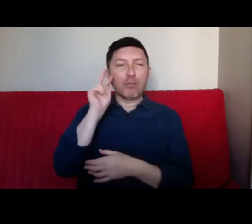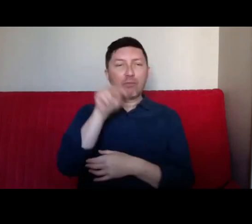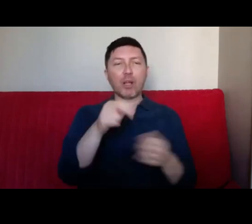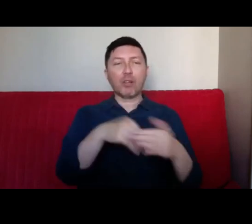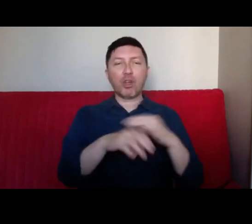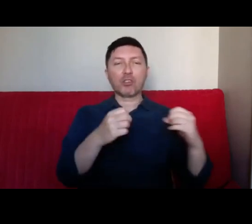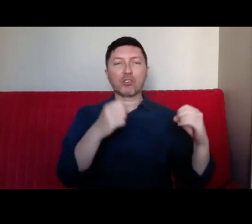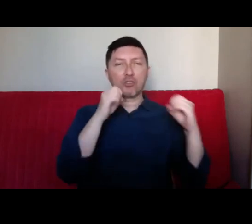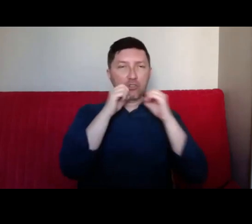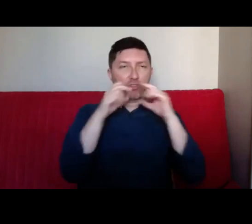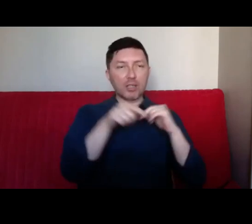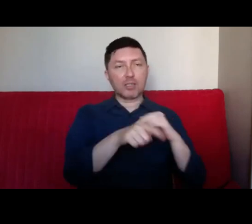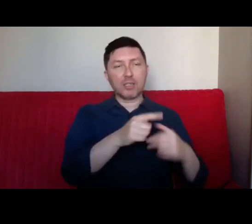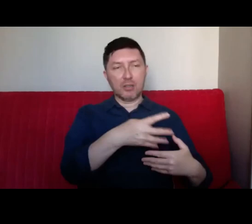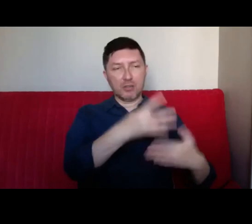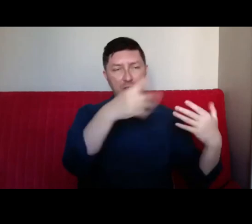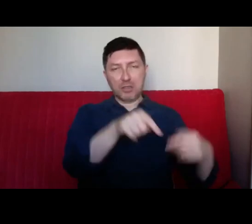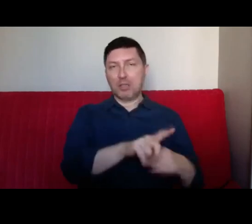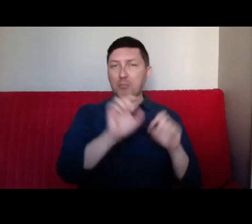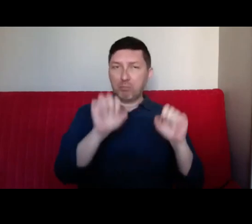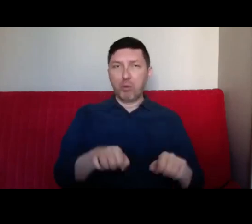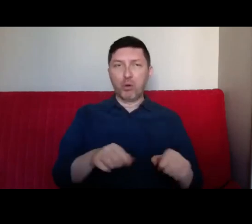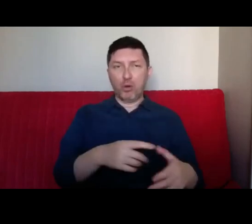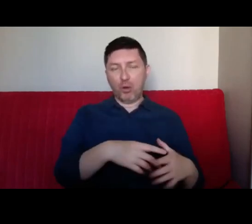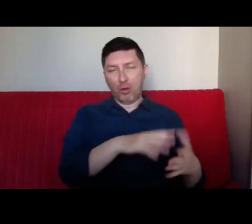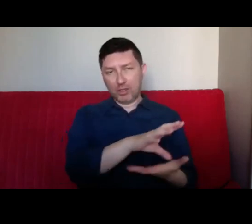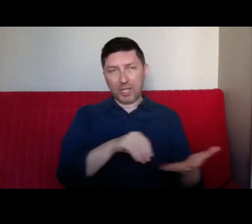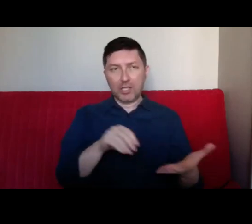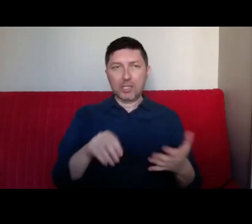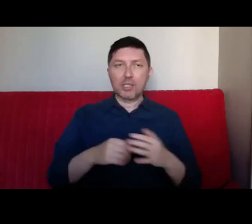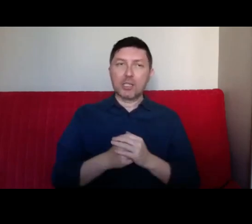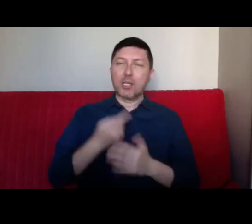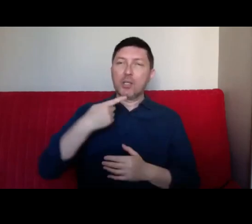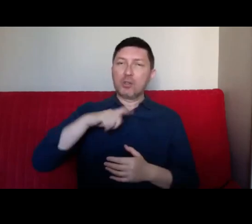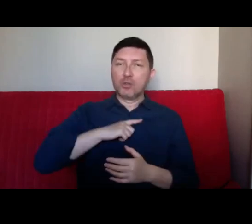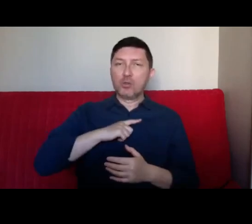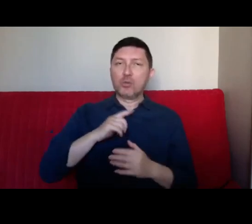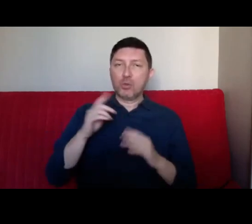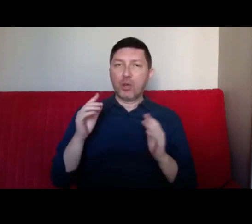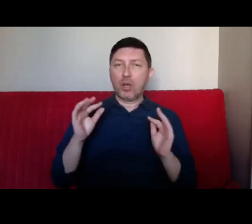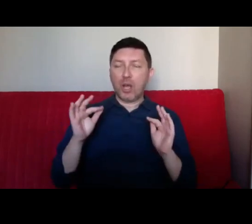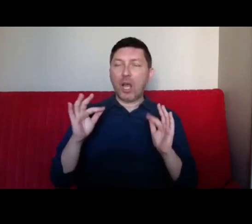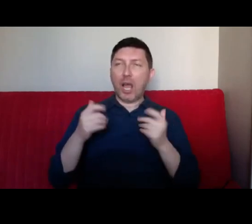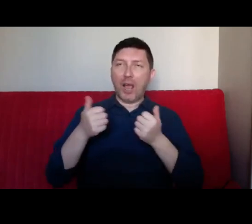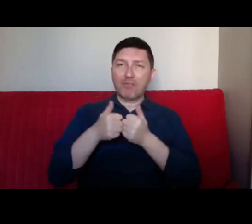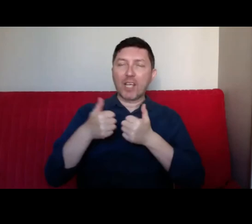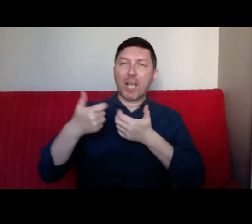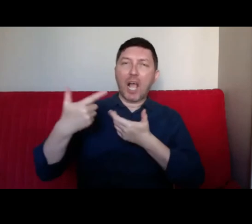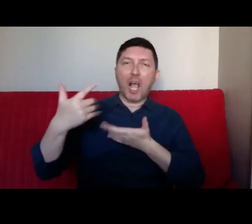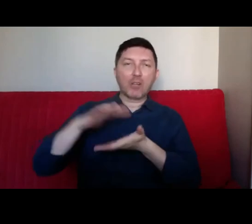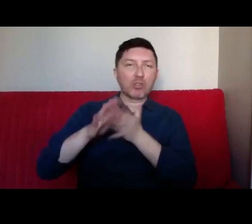Et je vous invite donc à le faire. Nous, au niveau européen, le FPI, nous espérons continuer à développer avec l'ADAPT dans d'autres pays